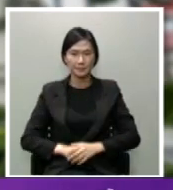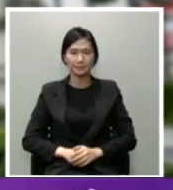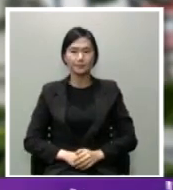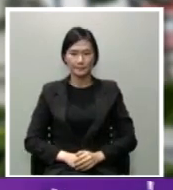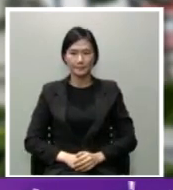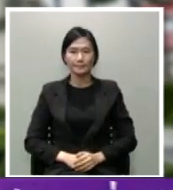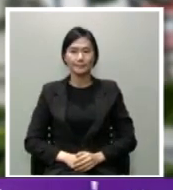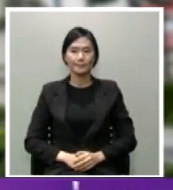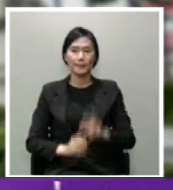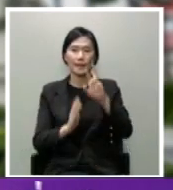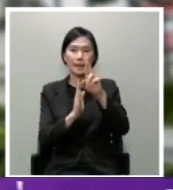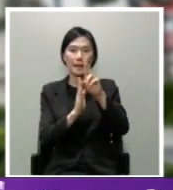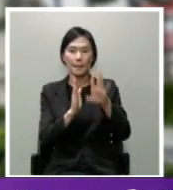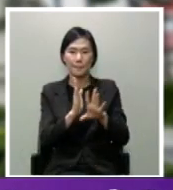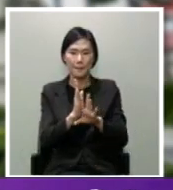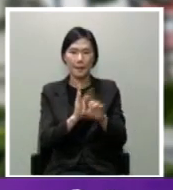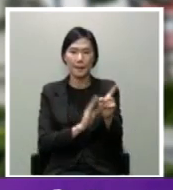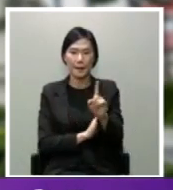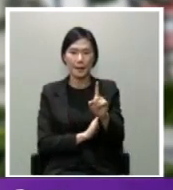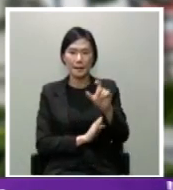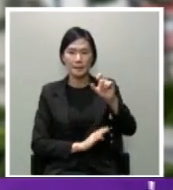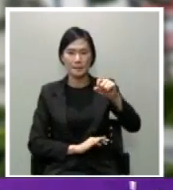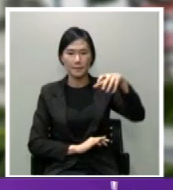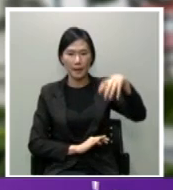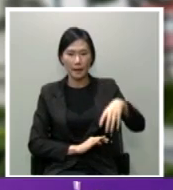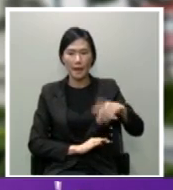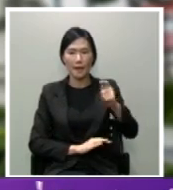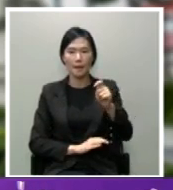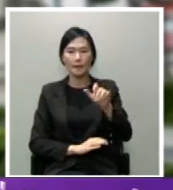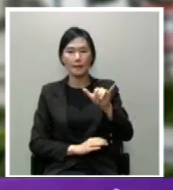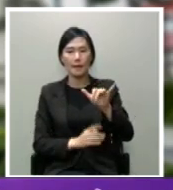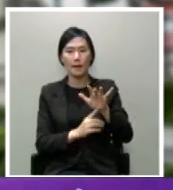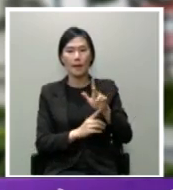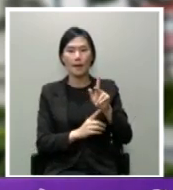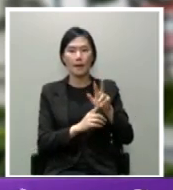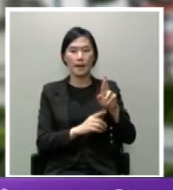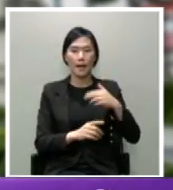ข้อ7ของระเบียบดังกล่าวนั้นสำนักงานอัยการสูงสุดออกมาตั้งแต่ปี